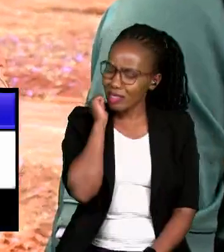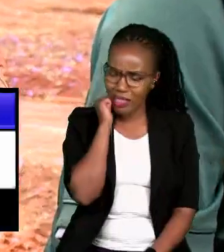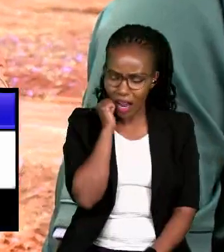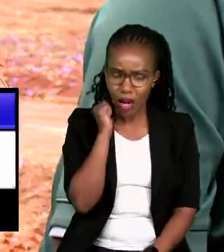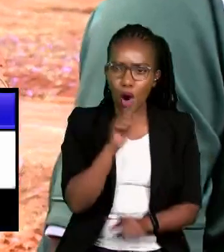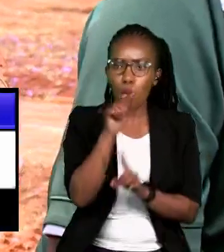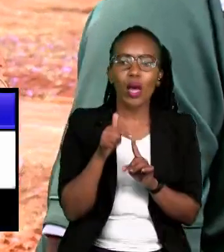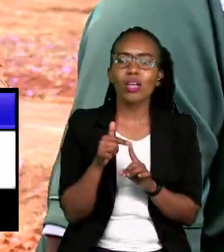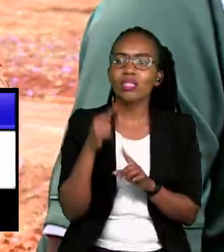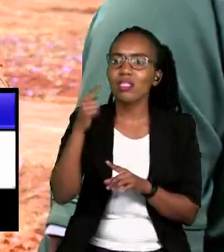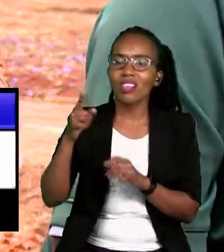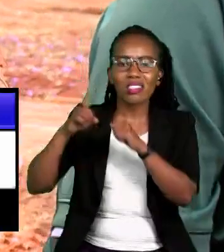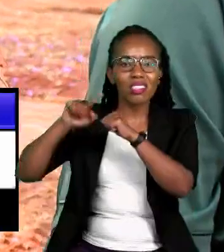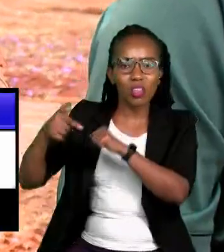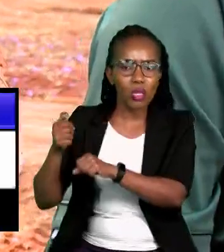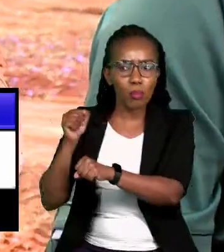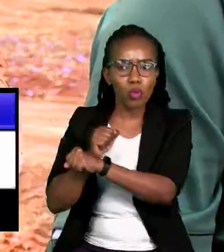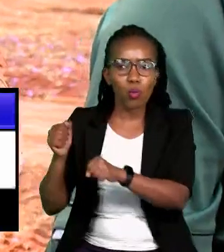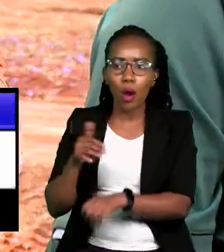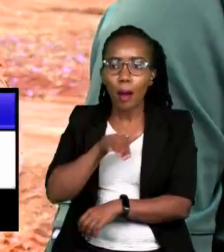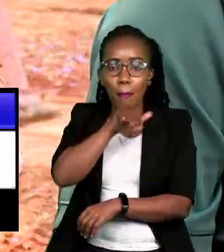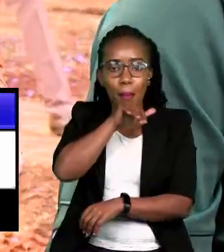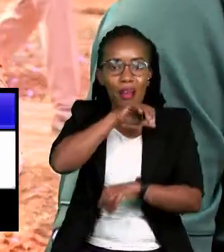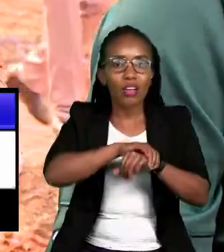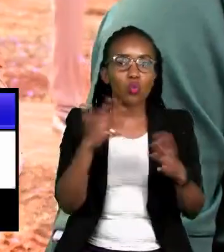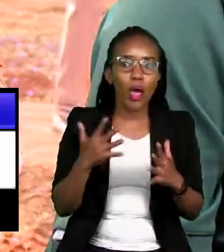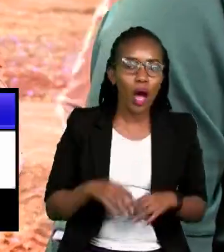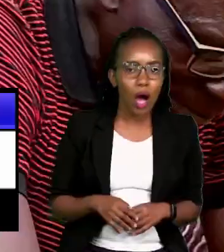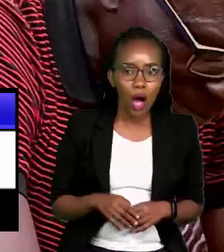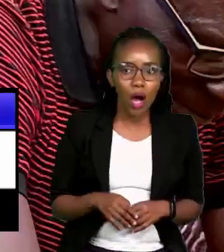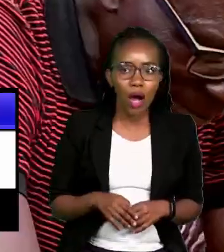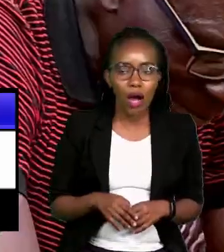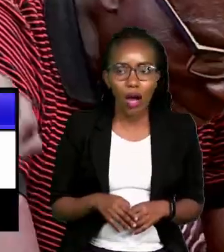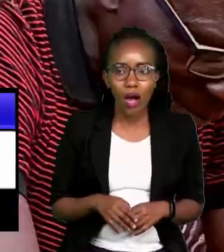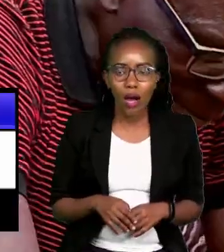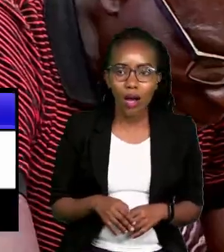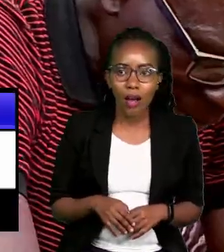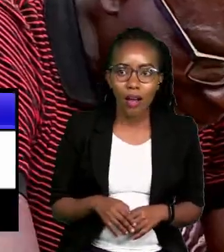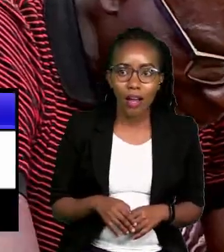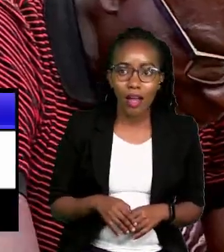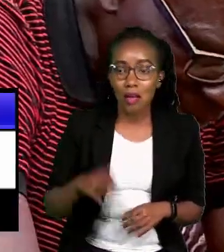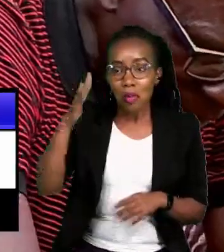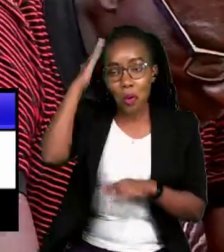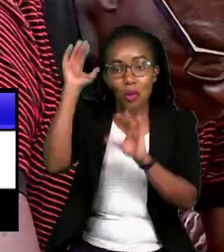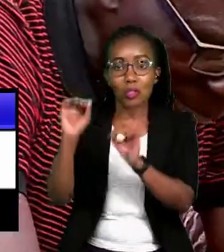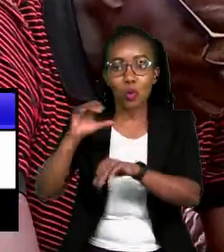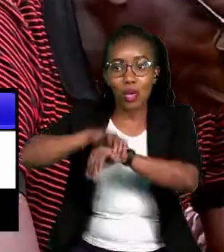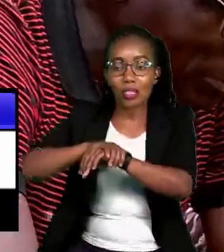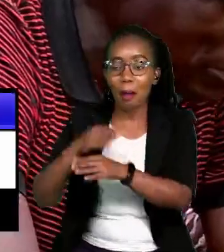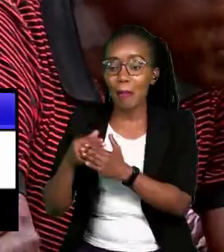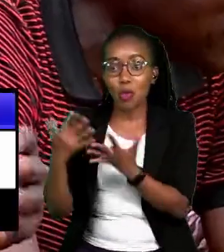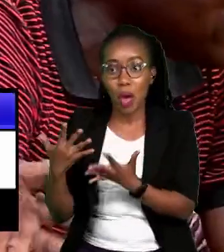kwamba shilingi 6,000 haitawezekana, kwamba baba ataitoa wapi? Kwani baba ni waleo katika siasa? Siwezi jua anatoa wapi pesa, kwa sababu mimi siishi